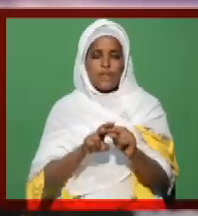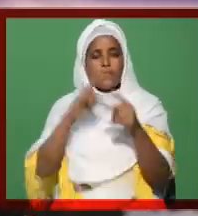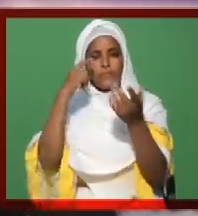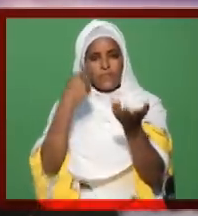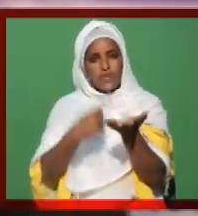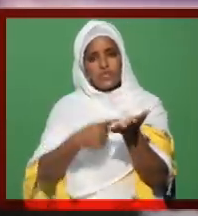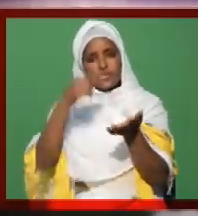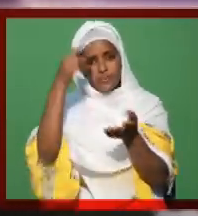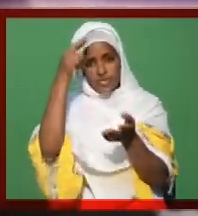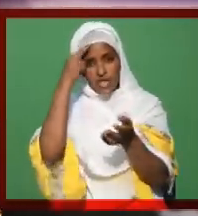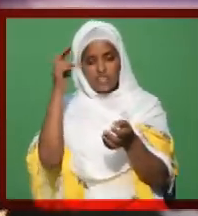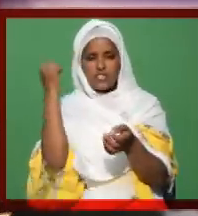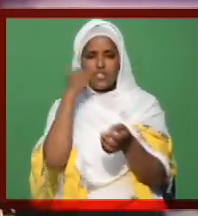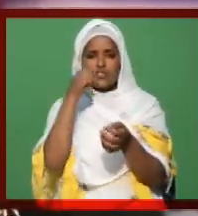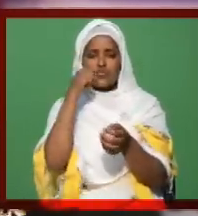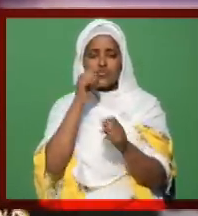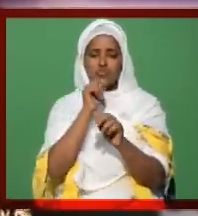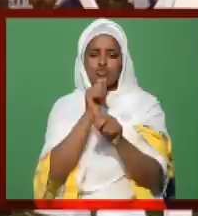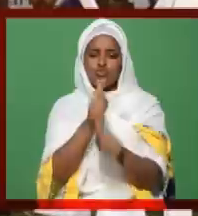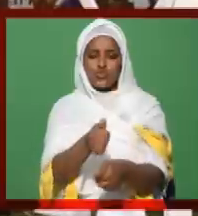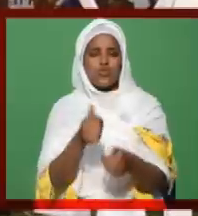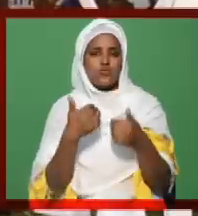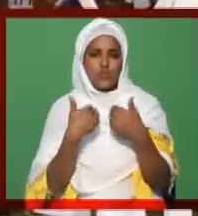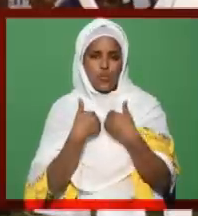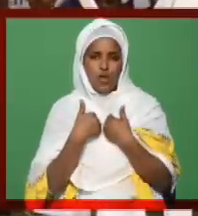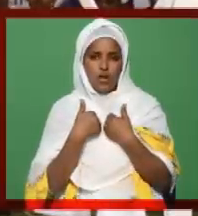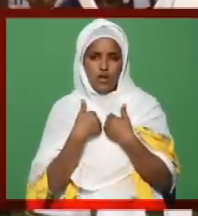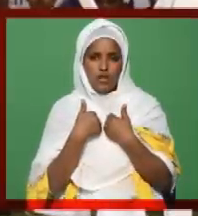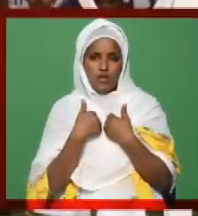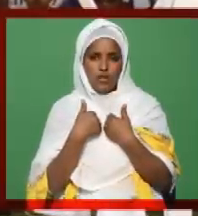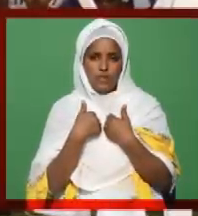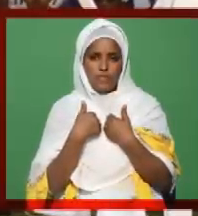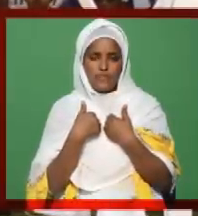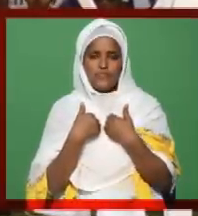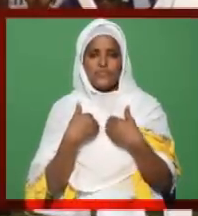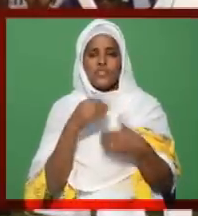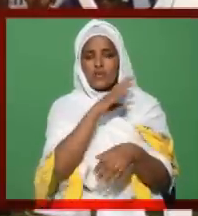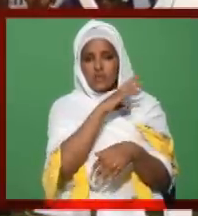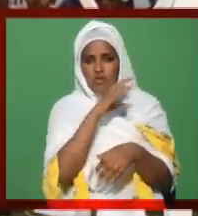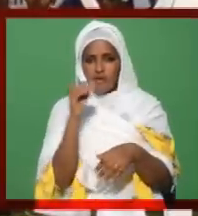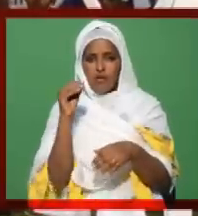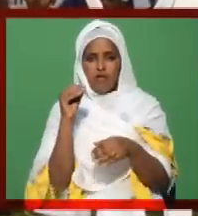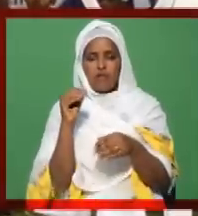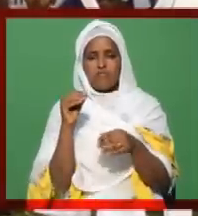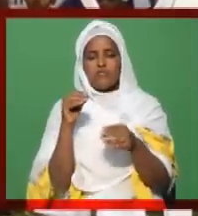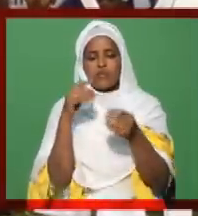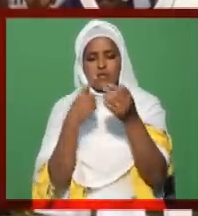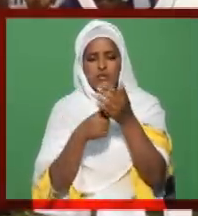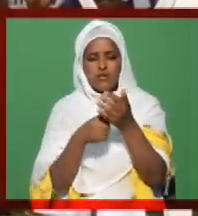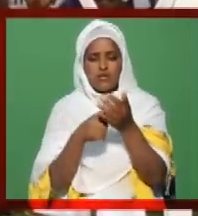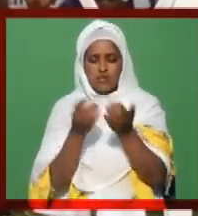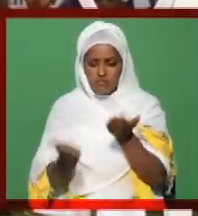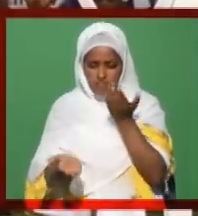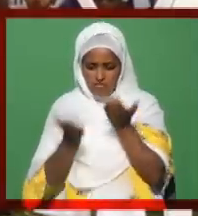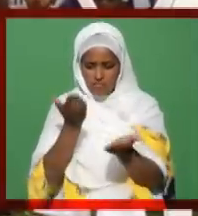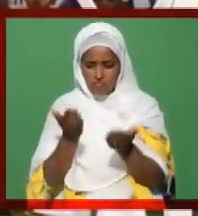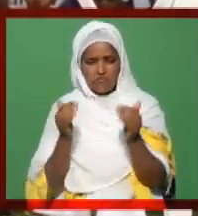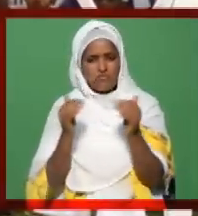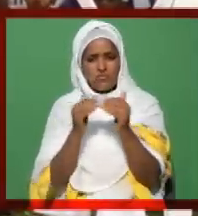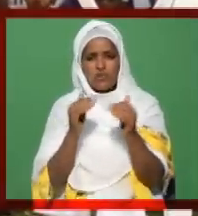ስለዚህ የሴቶች ስጦታቸውም አለ እና ማድላት አይደለም እግርና